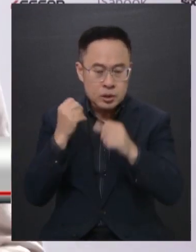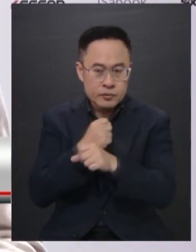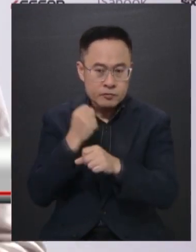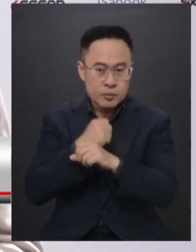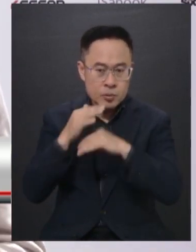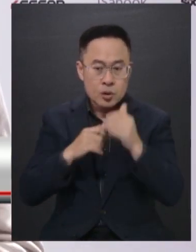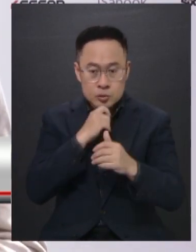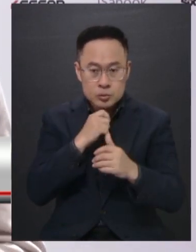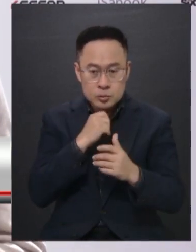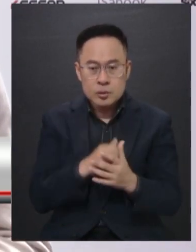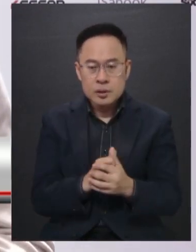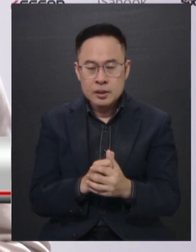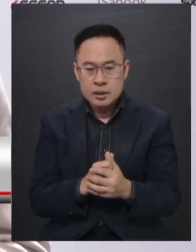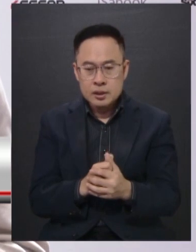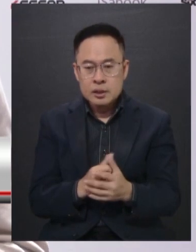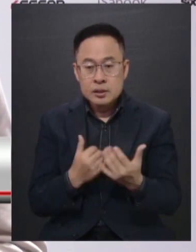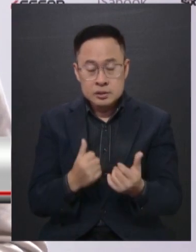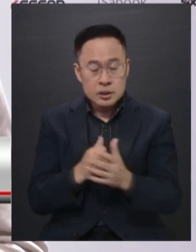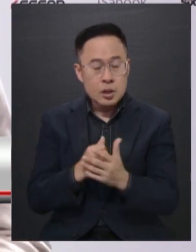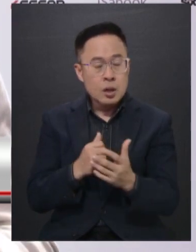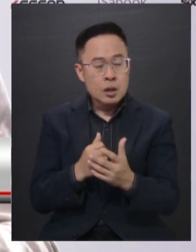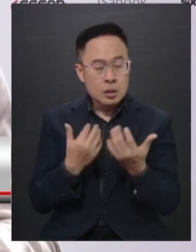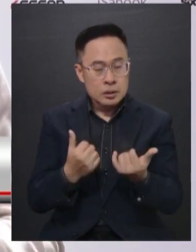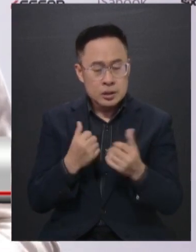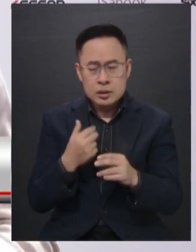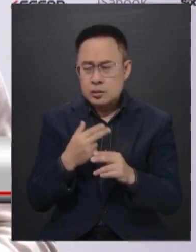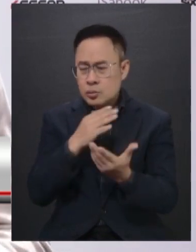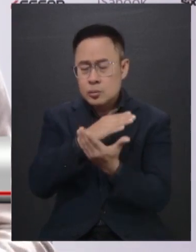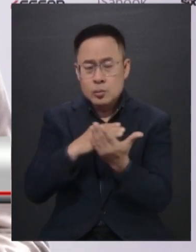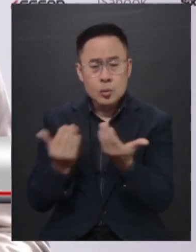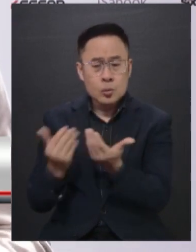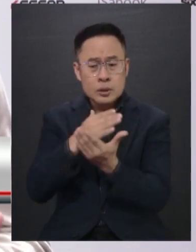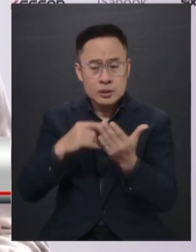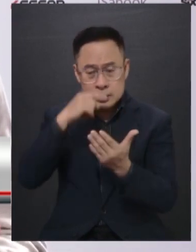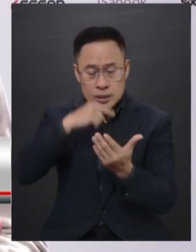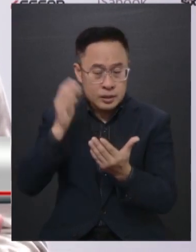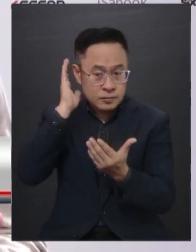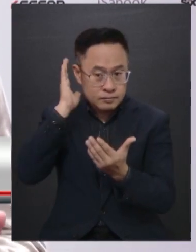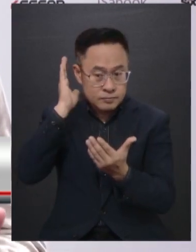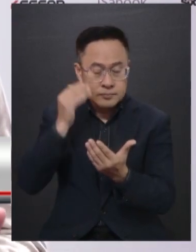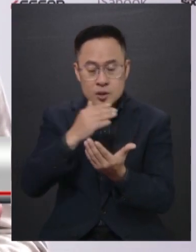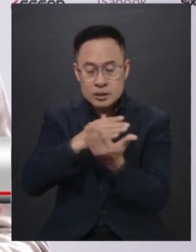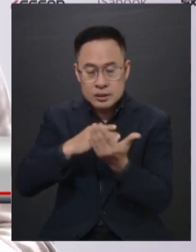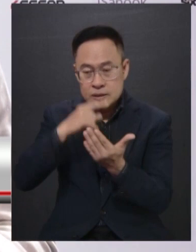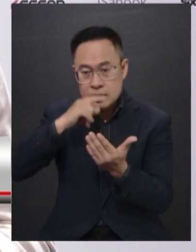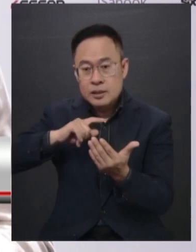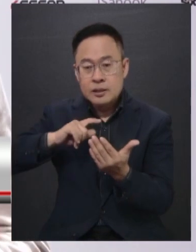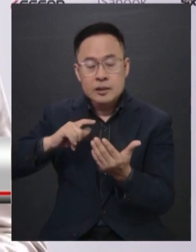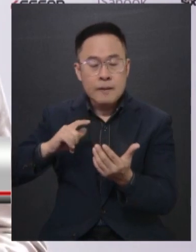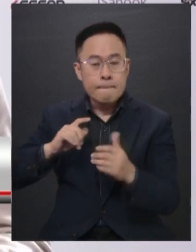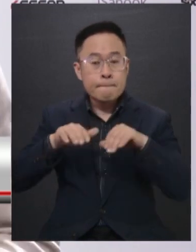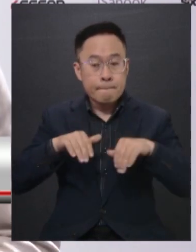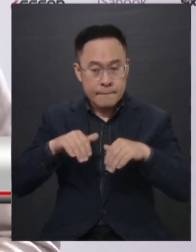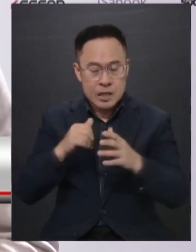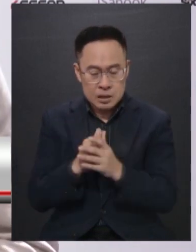ปดาห์ที่1และสัปดาห์ที่2ก็สามารถผ่านรอบแรกได้ก็ถือว่าเป็นตัววัดผลบางอย่างได้ว่าน้องสามารถที่จะเข้าไปเล่นในระดับท็อป